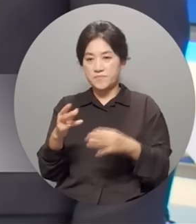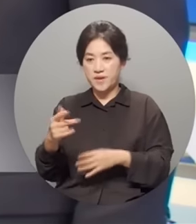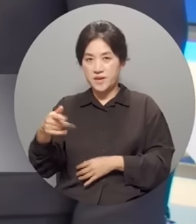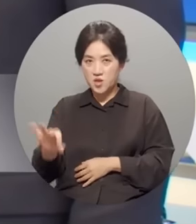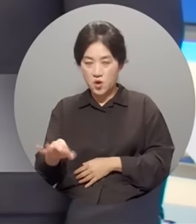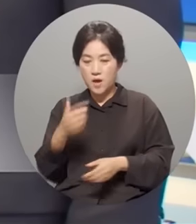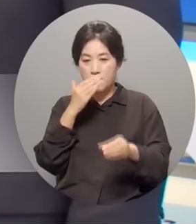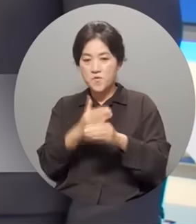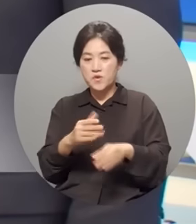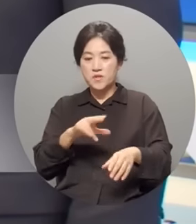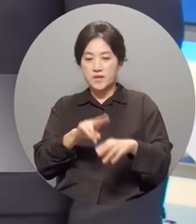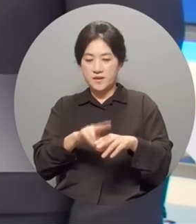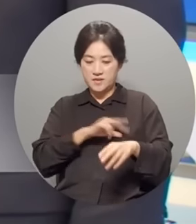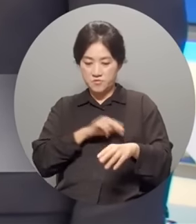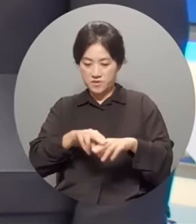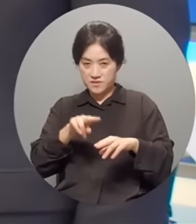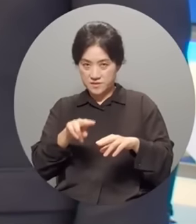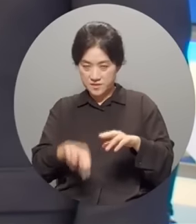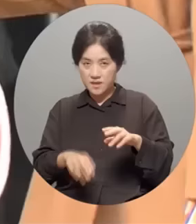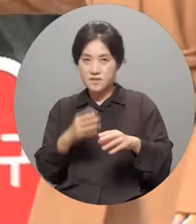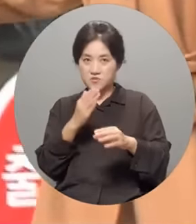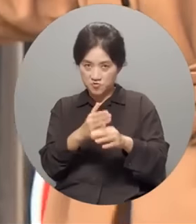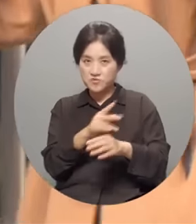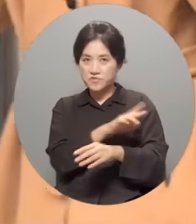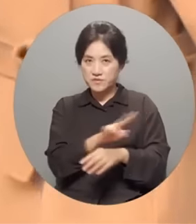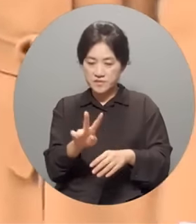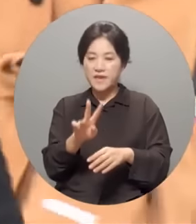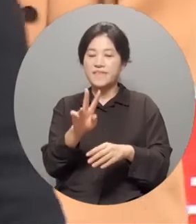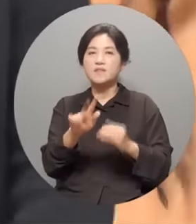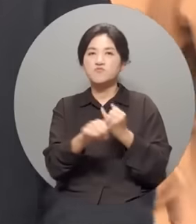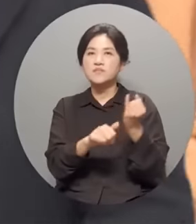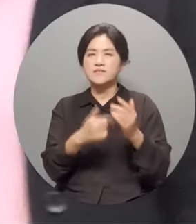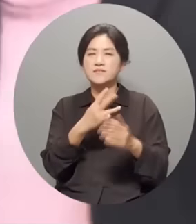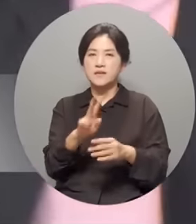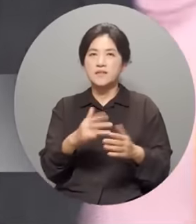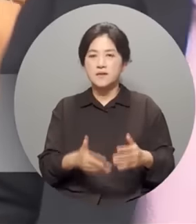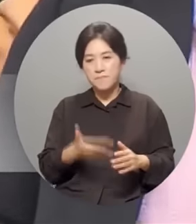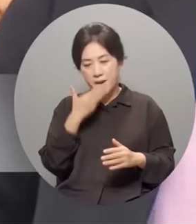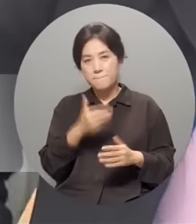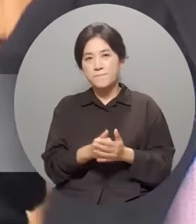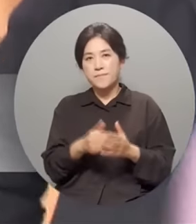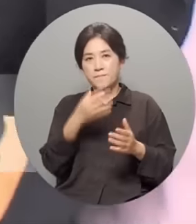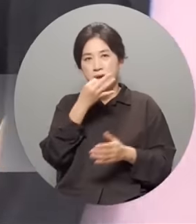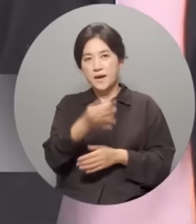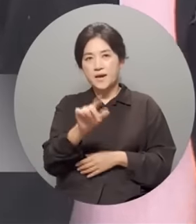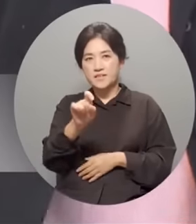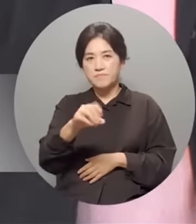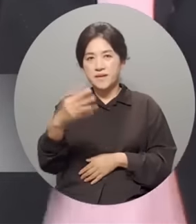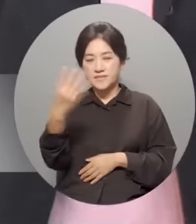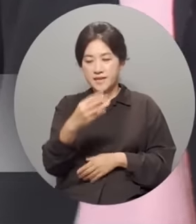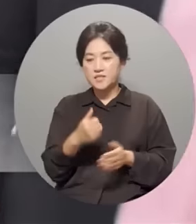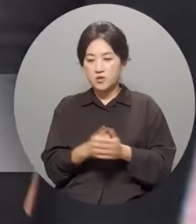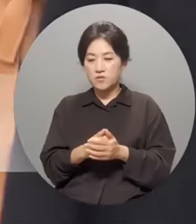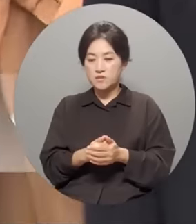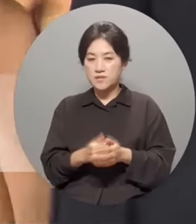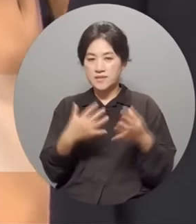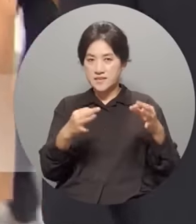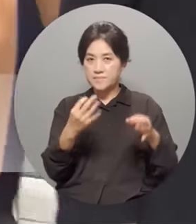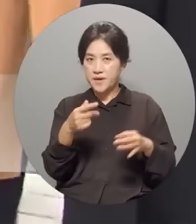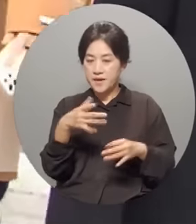전현직 의원들의 배우자 3명과 식사를 했습니다. 일행의 밥값 10만 4천 원은 김 씨의 수행비서인 배모